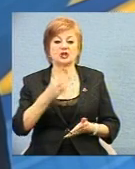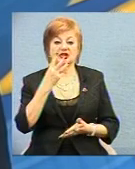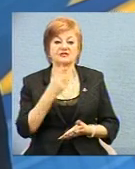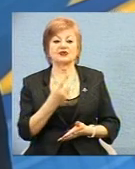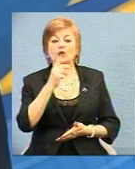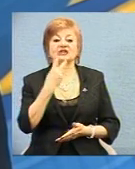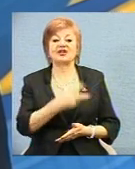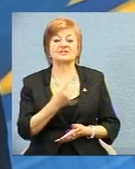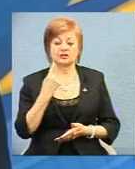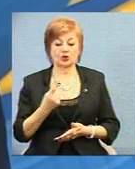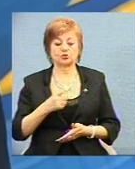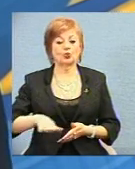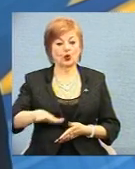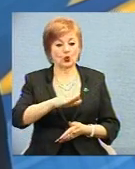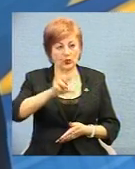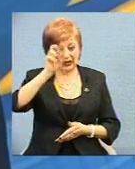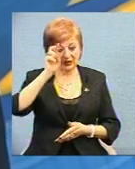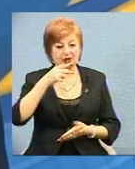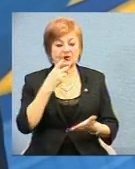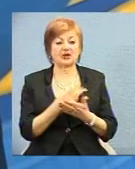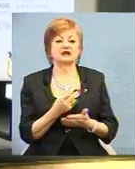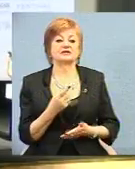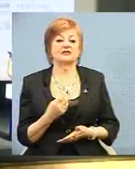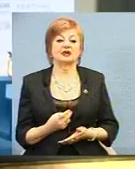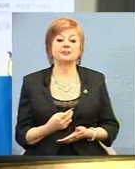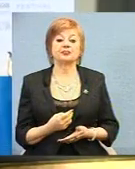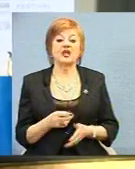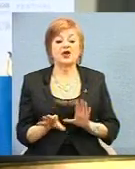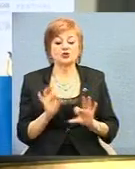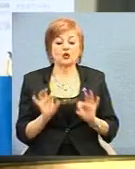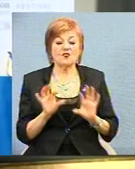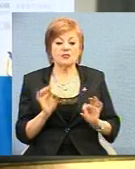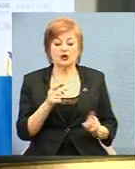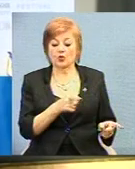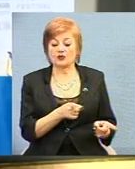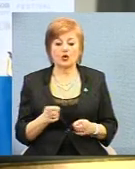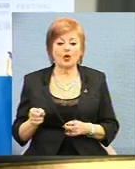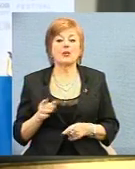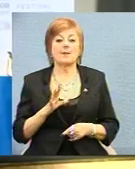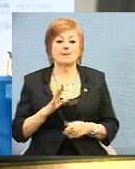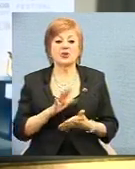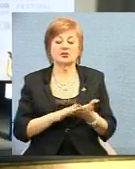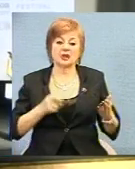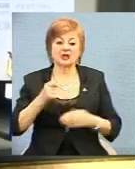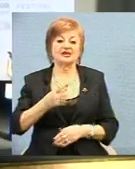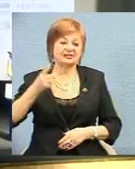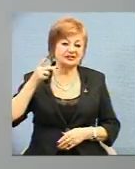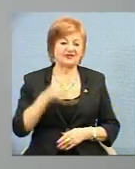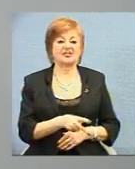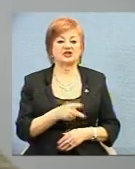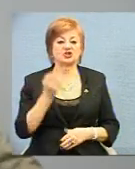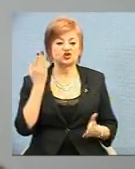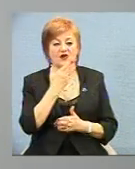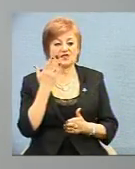країни представили до уваги журі 33 кіноработи. До відбіркового етапу конкурсу було подано майже 2000 кінострічок